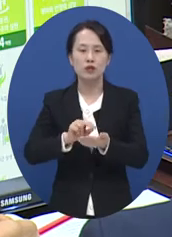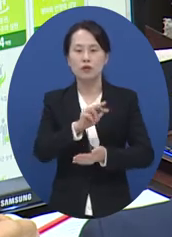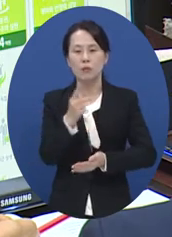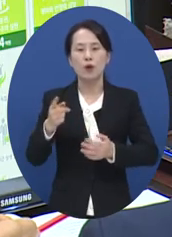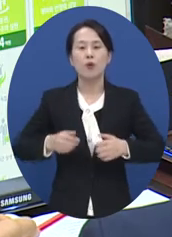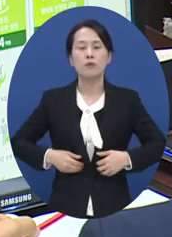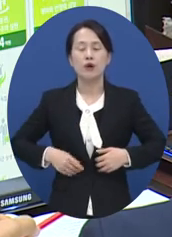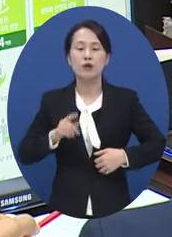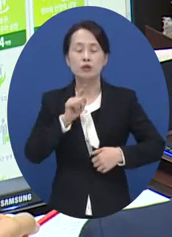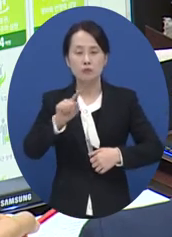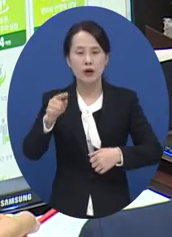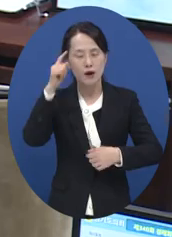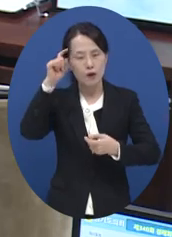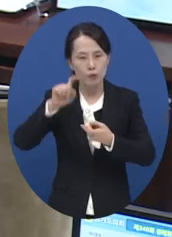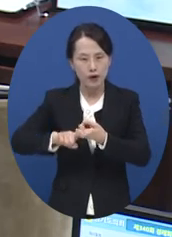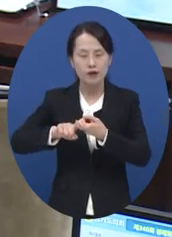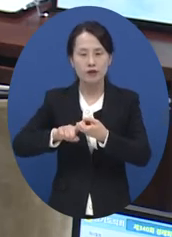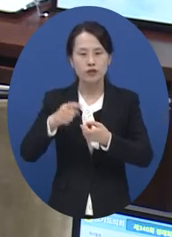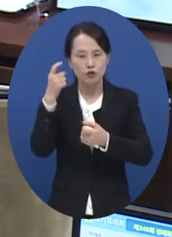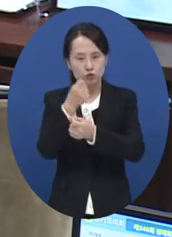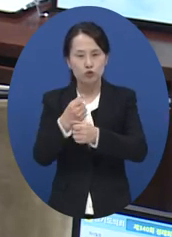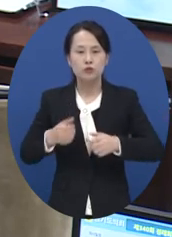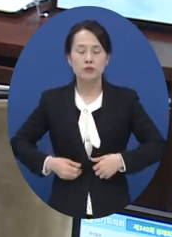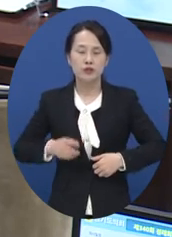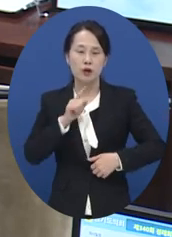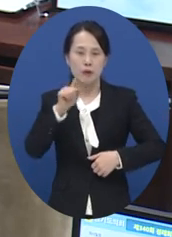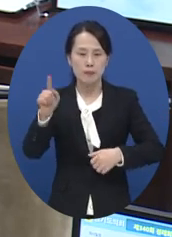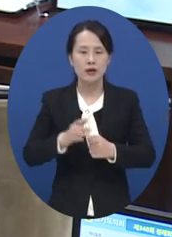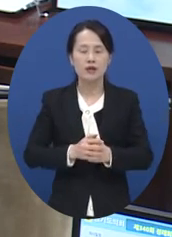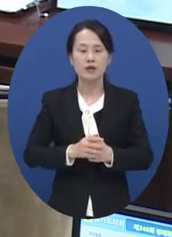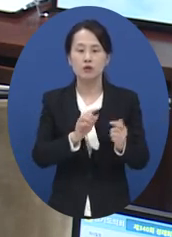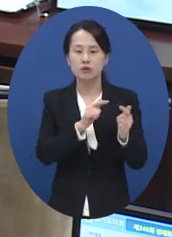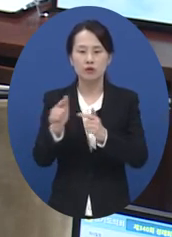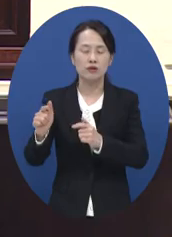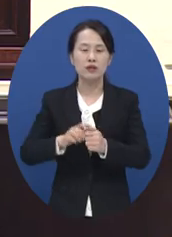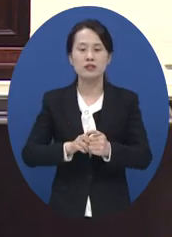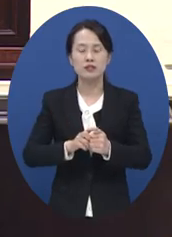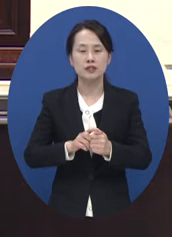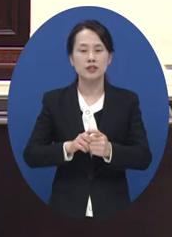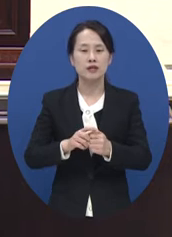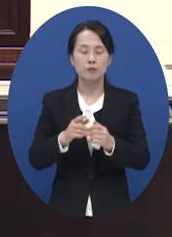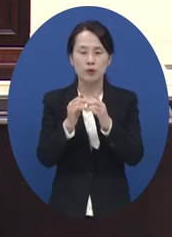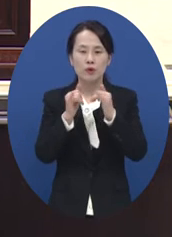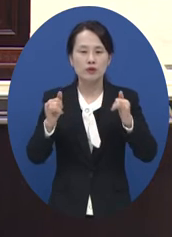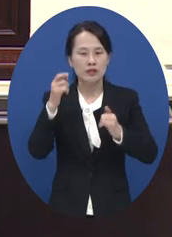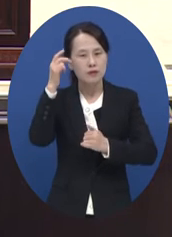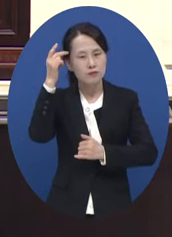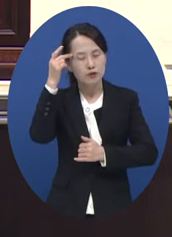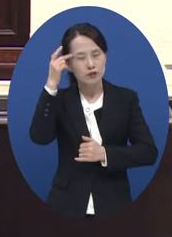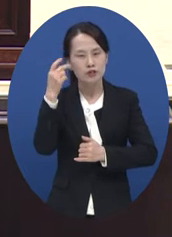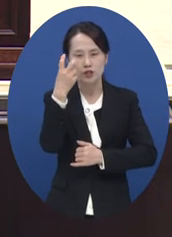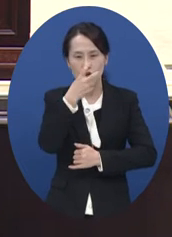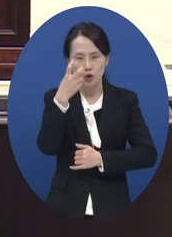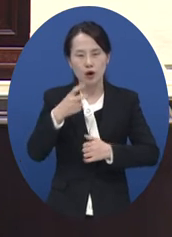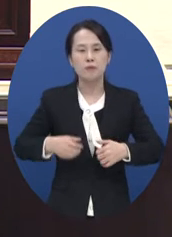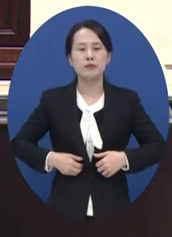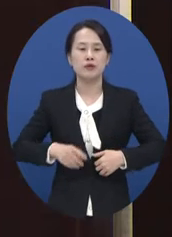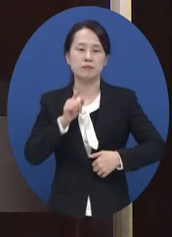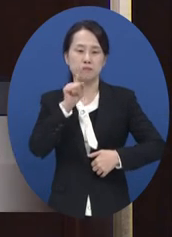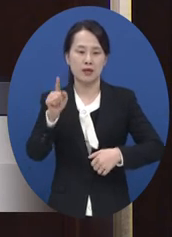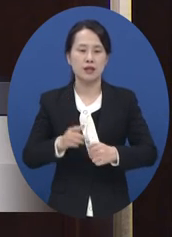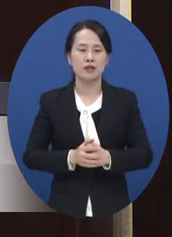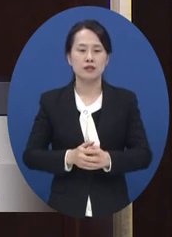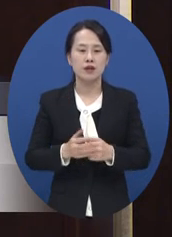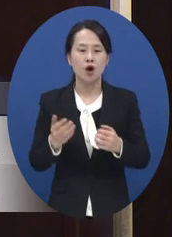연구 중이라 밝혔고 살처분 인력은 정신의 로 기관과 연계한 심리상담 등 지속적으로 관리하고 있다고 답했습니다